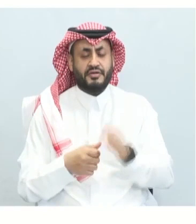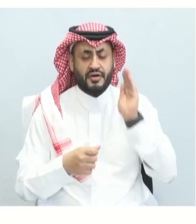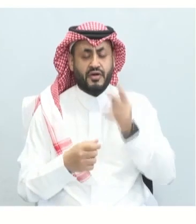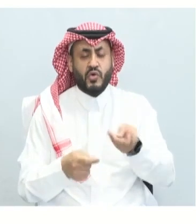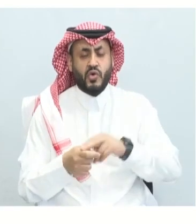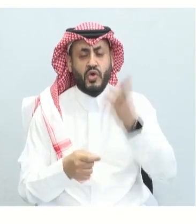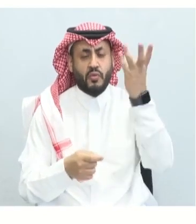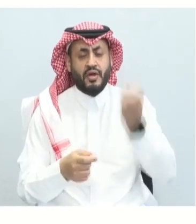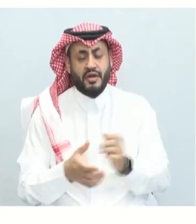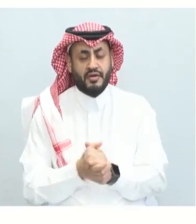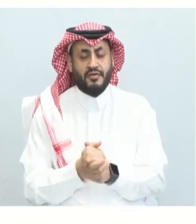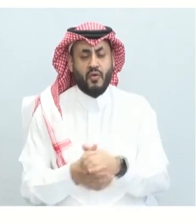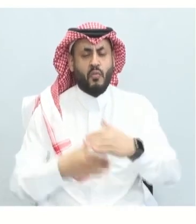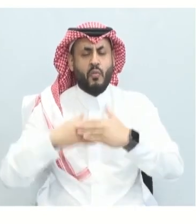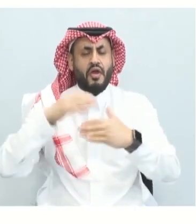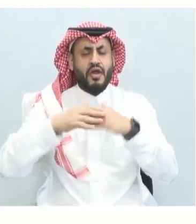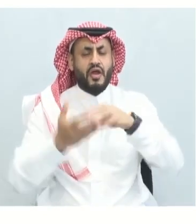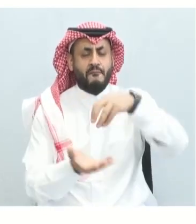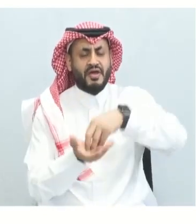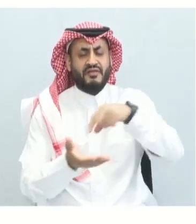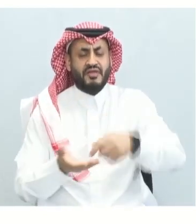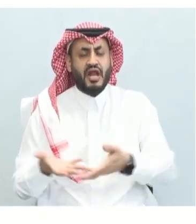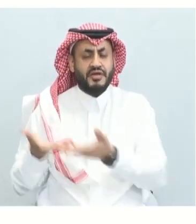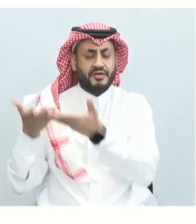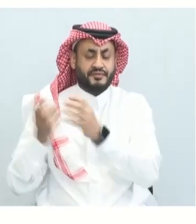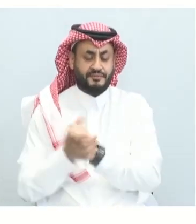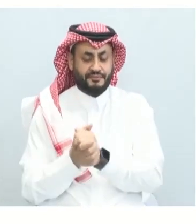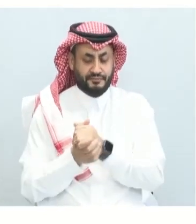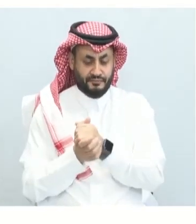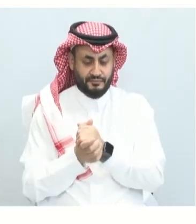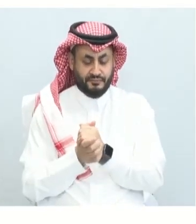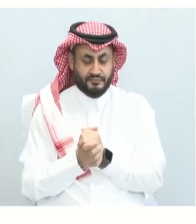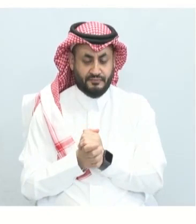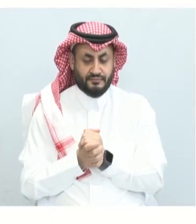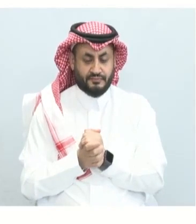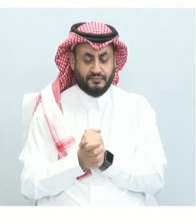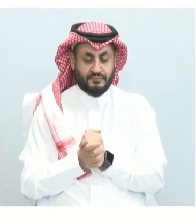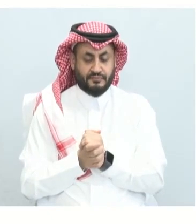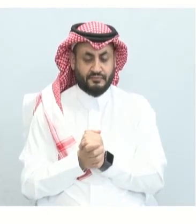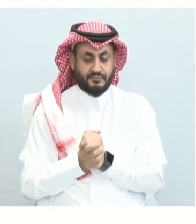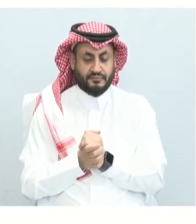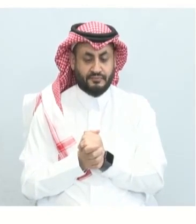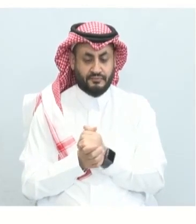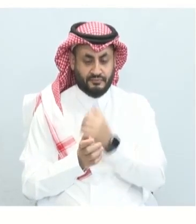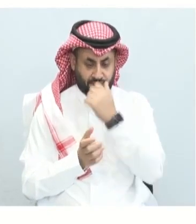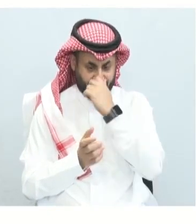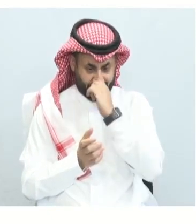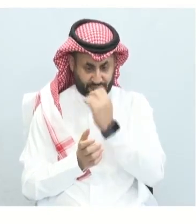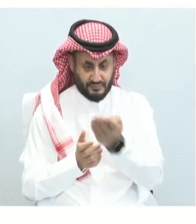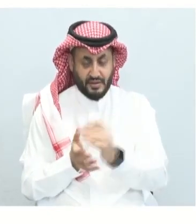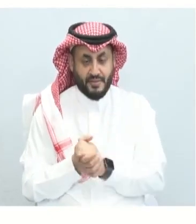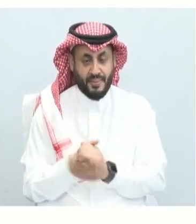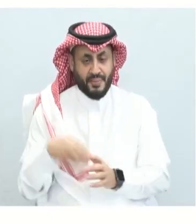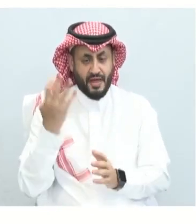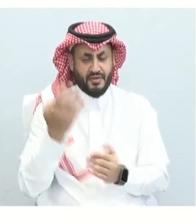وبين بين في هذا الحديث ما هي هذه الصلوات وهي السنن الرواتب اولا اربعا